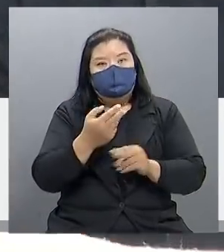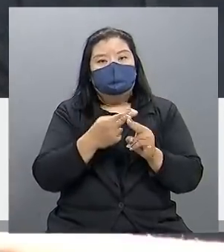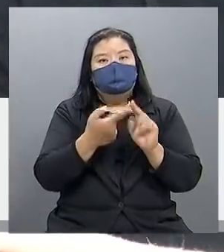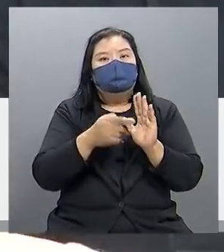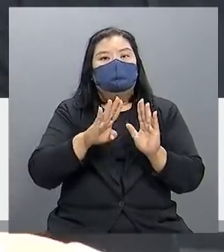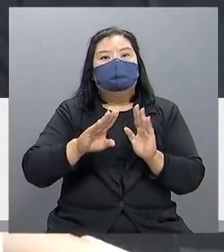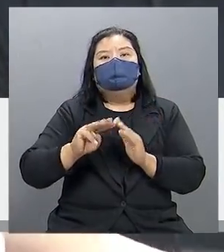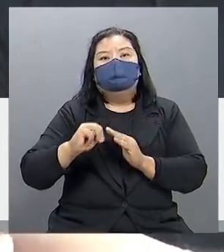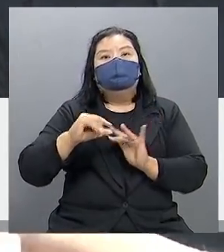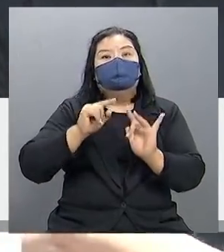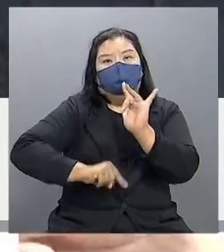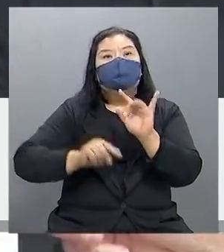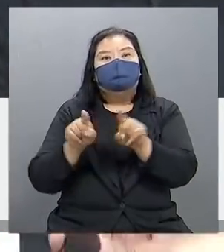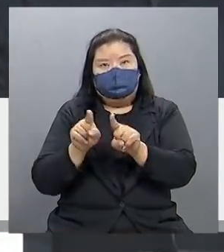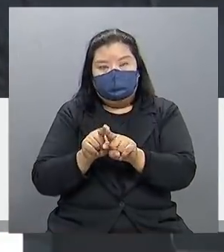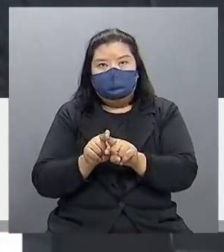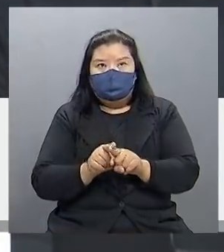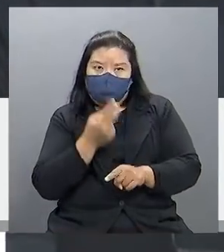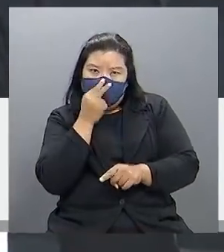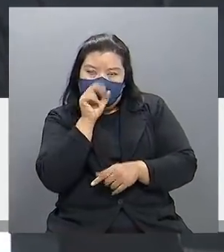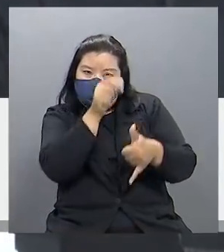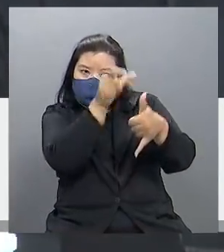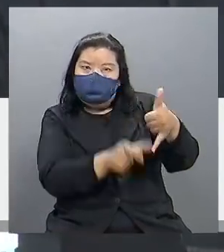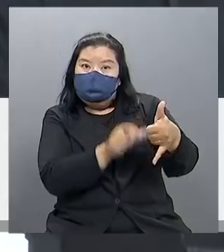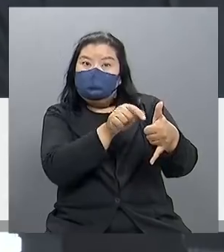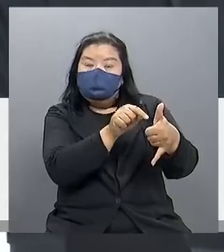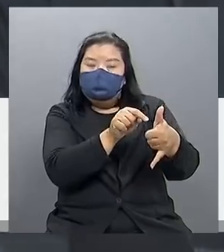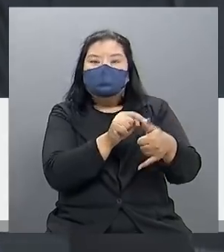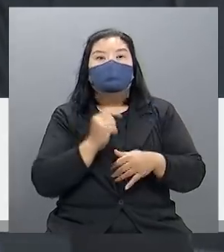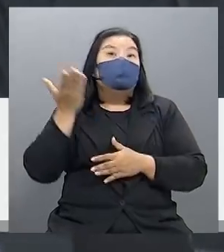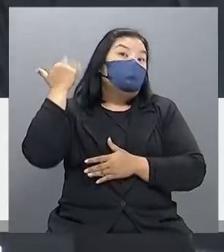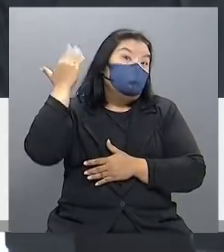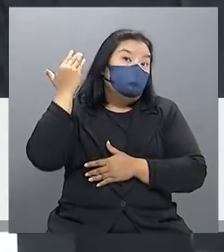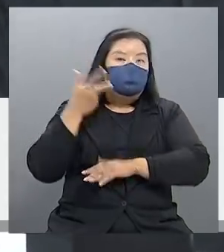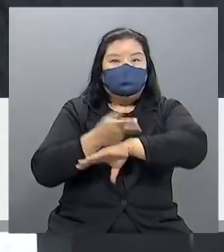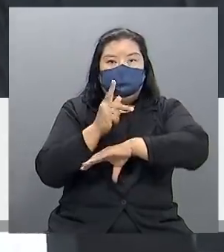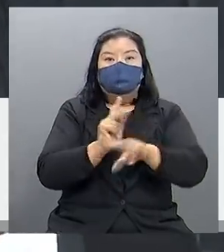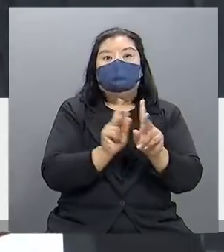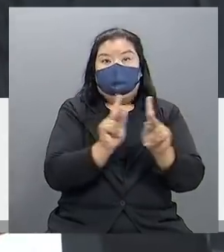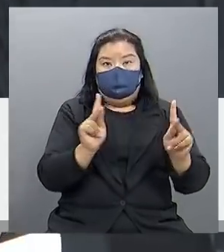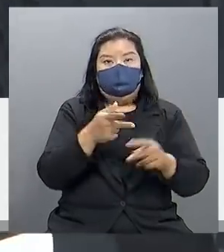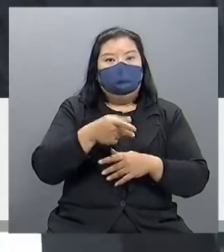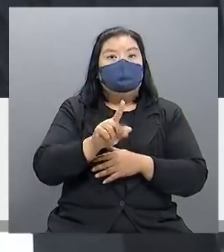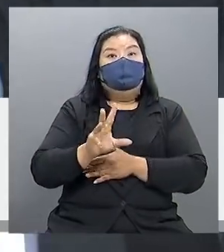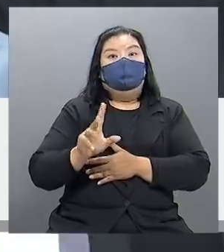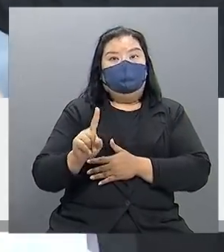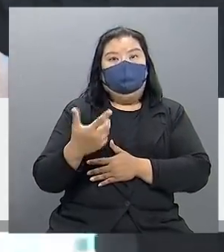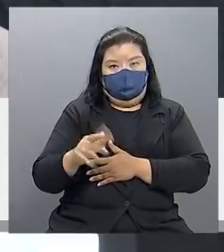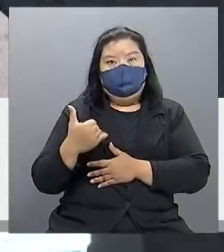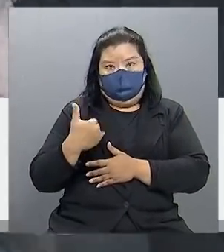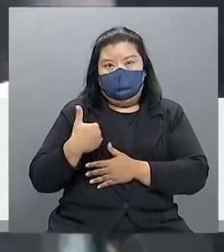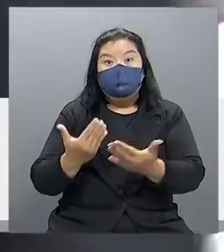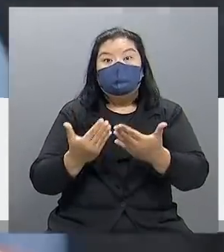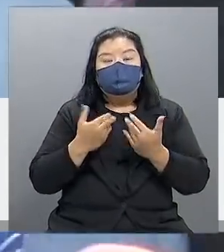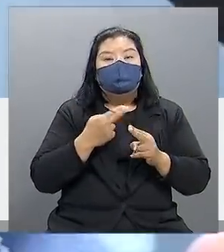ายค่ะเมื่อวานนี้พลตำรวจเอกเสรีพิสุทธิ์เตมียเวชประธานกรรมาธิการปปช.รับเรื่องจากนายสมชัยศรีสุทธิยาก